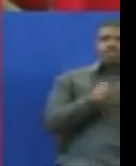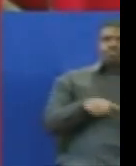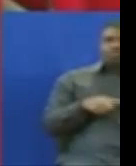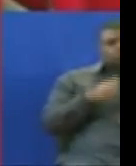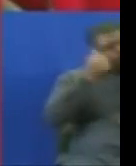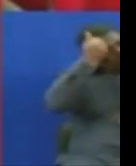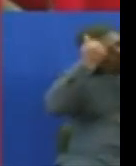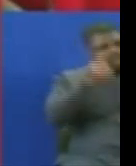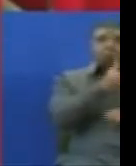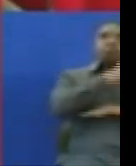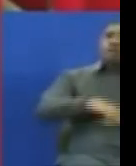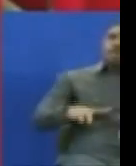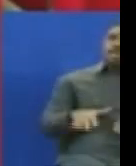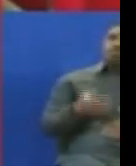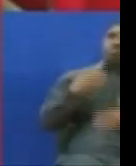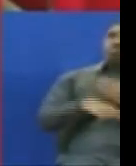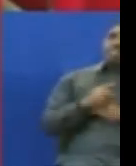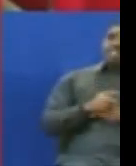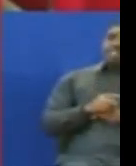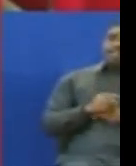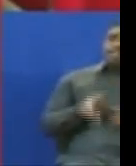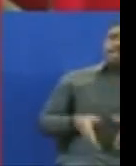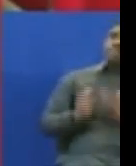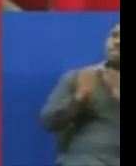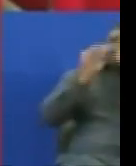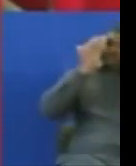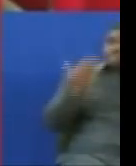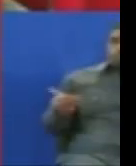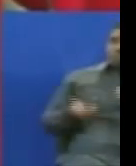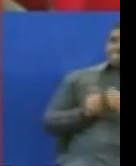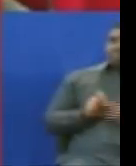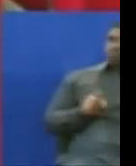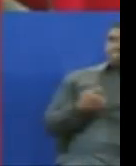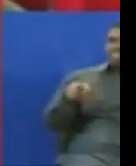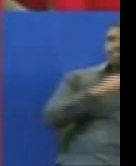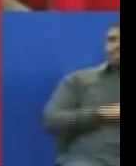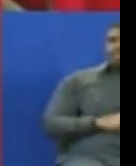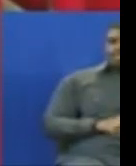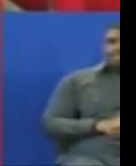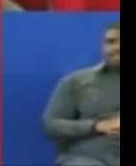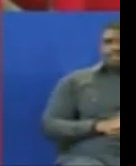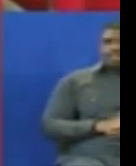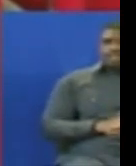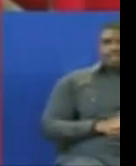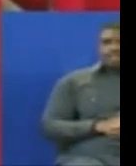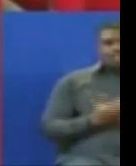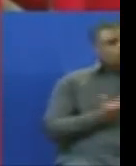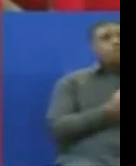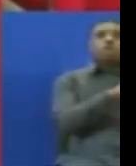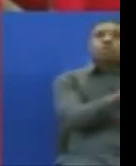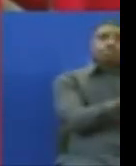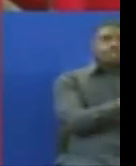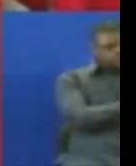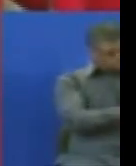bwawa. Lakini ulipoingia kwenye barabara sijui kuna shida gani hapa mheshimiwa. Hebu nikuombe sasa uje na maelezo